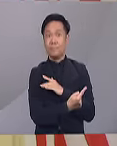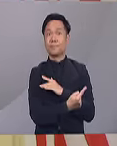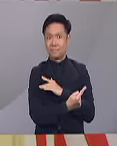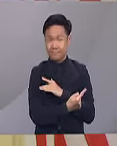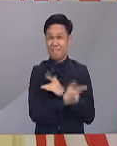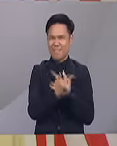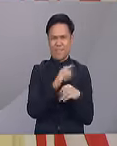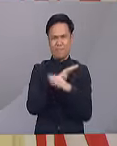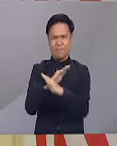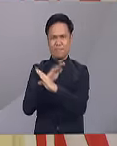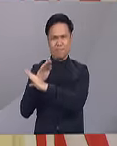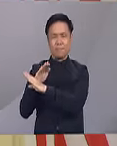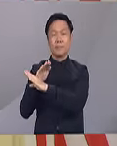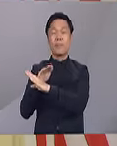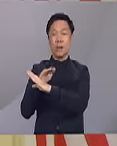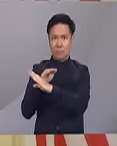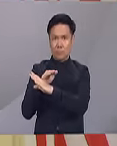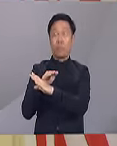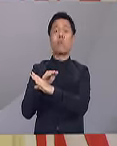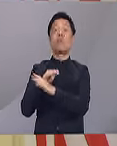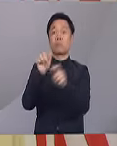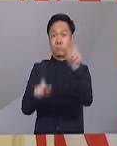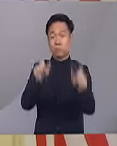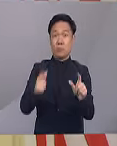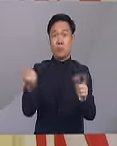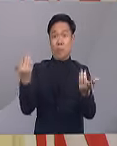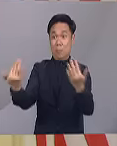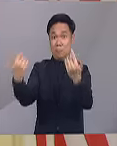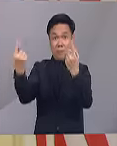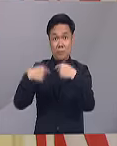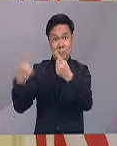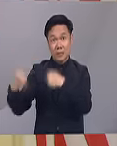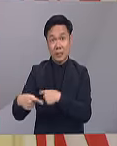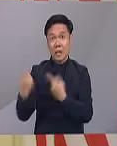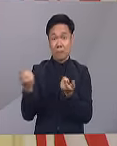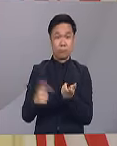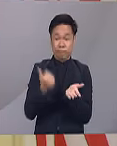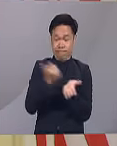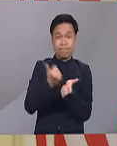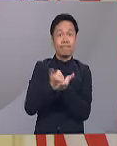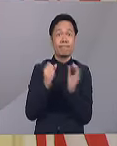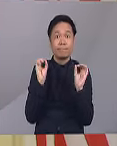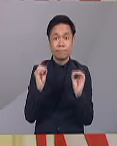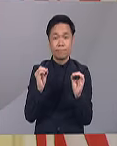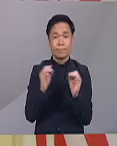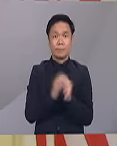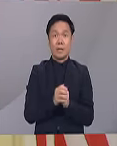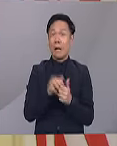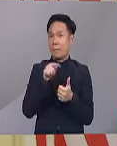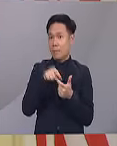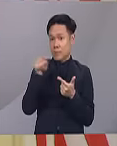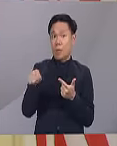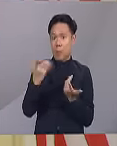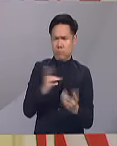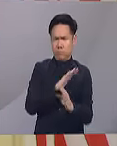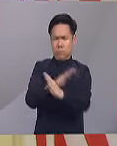menyekat kemasukan pendatang asing tanpa izin ataupun parti bagi mengekang penularan wabak